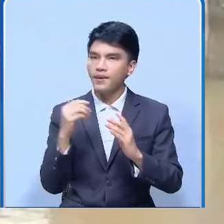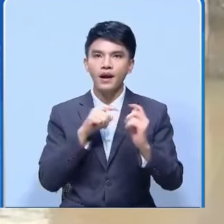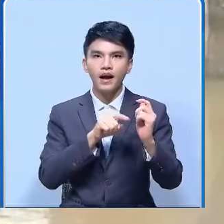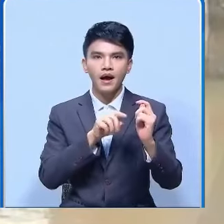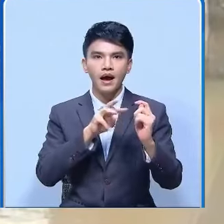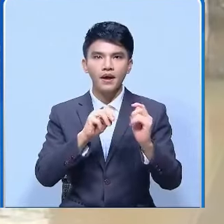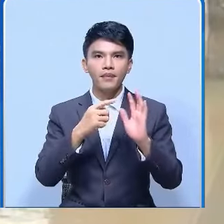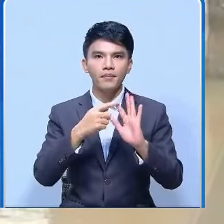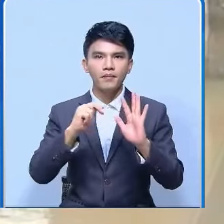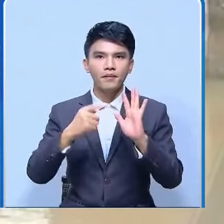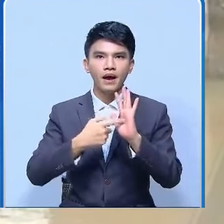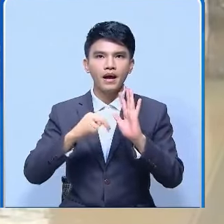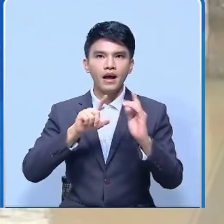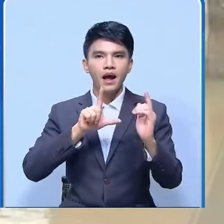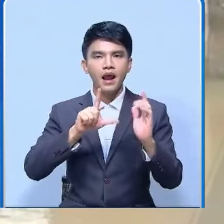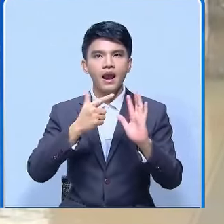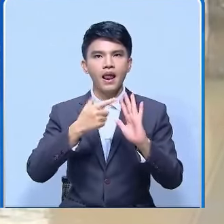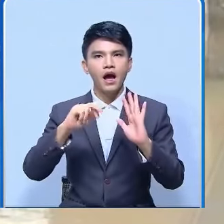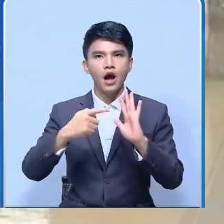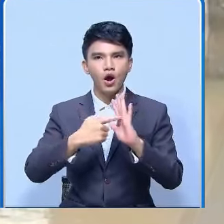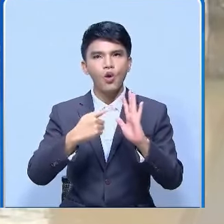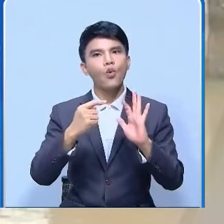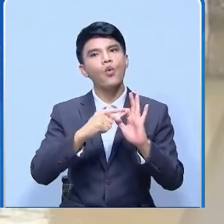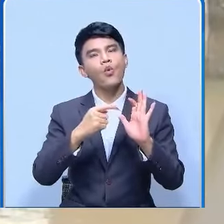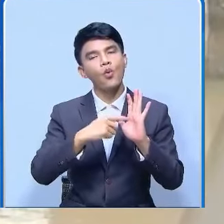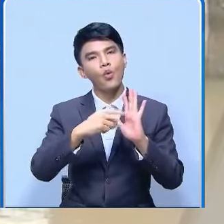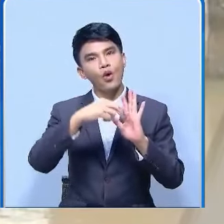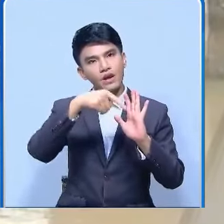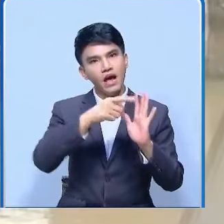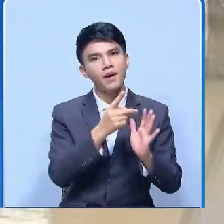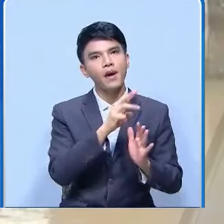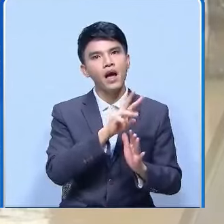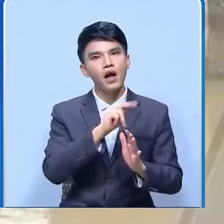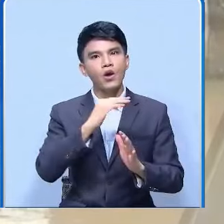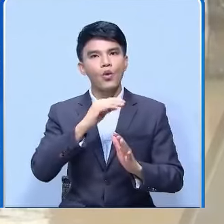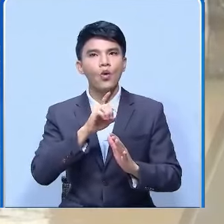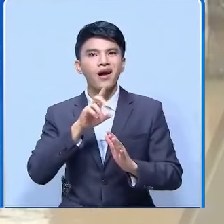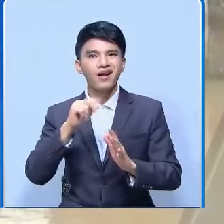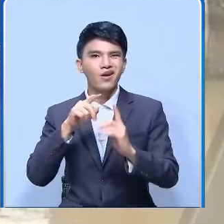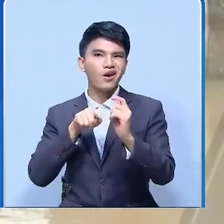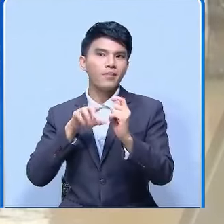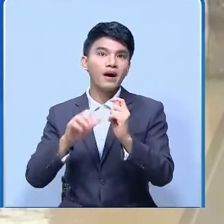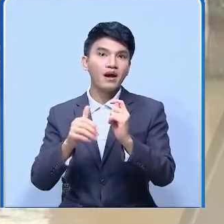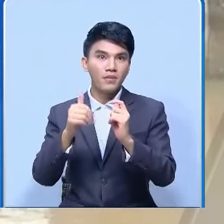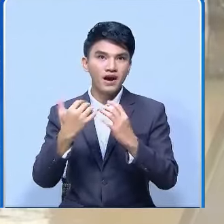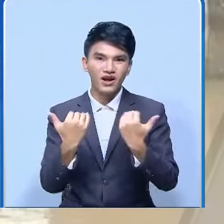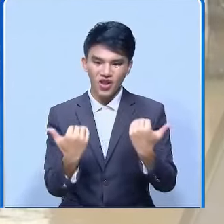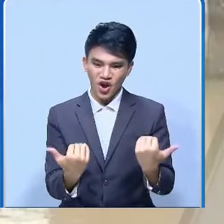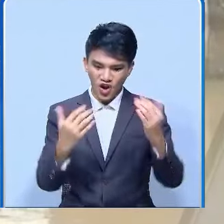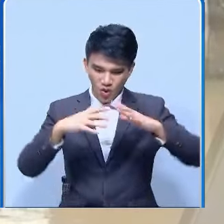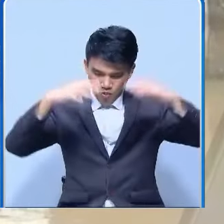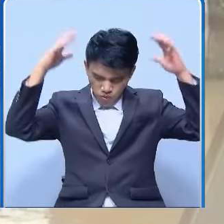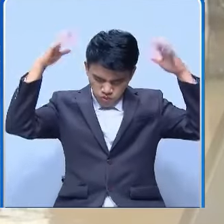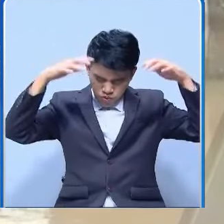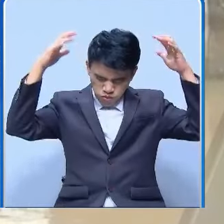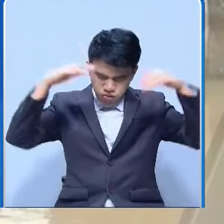ะนังละงูท่าแพควนโดนแล้วก็เมืองสตูลด้วยนะคะวิกฤตเลยเพราะว่าตอนนี้ยังมีฝนตกต่อเนื่องค่ะ ค่ะ